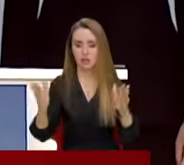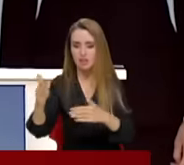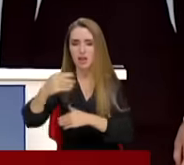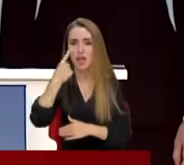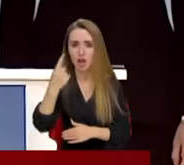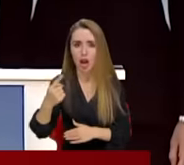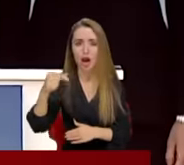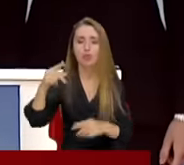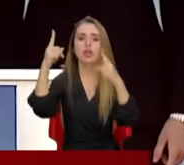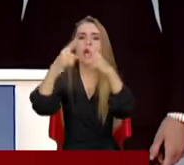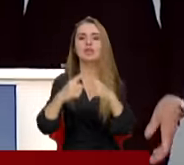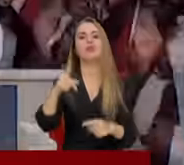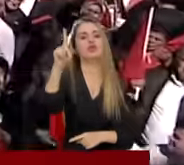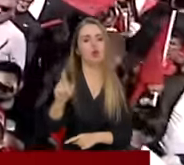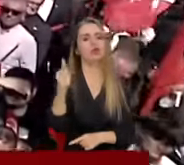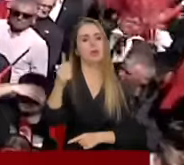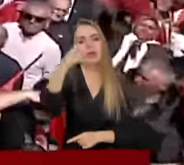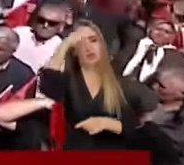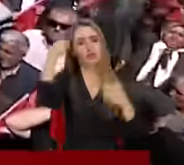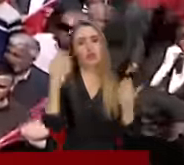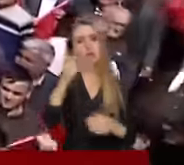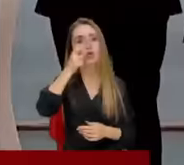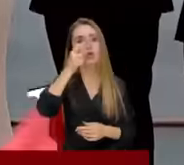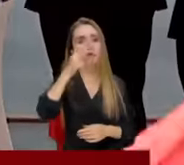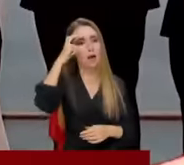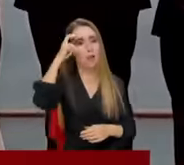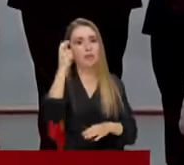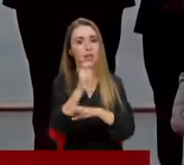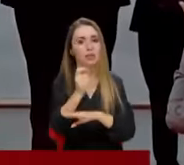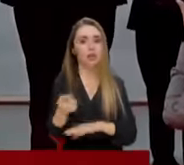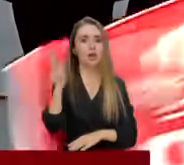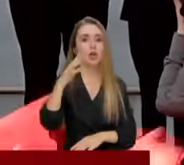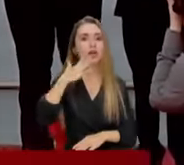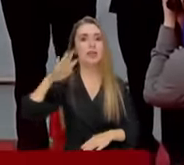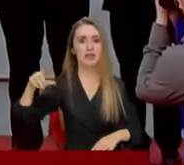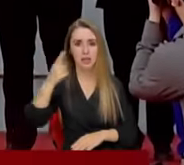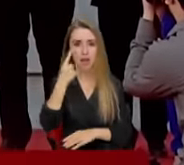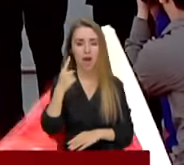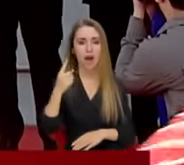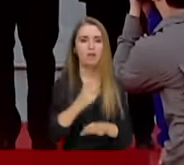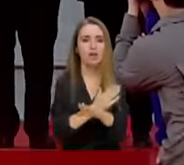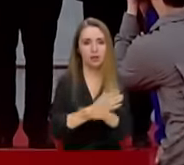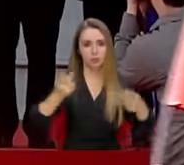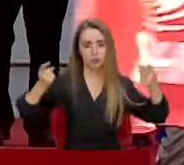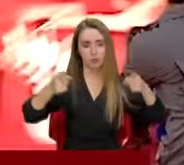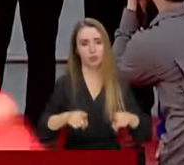sandığında bunun hesabını soracaklar inşallah. Özel Manisa mitinginden sonra Denizli'de de seçmenle